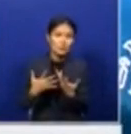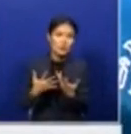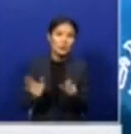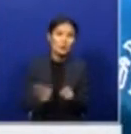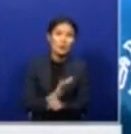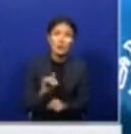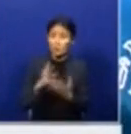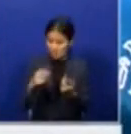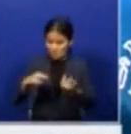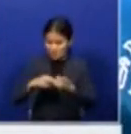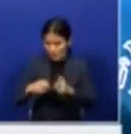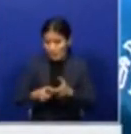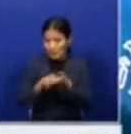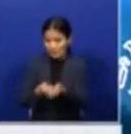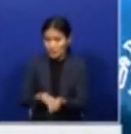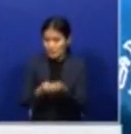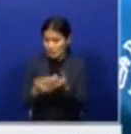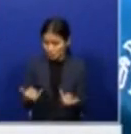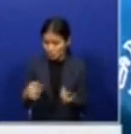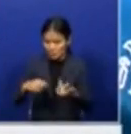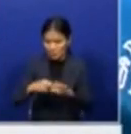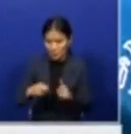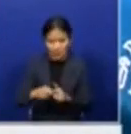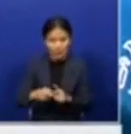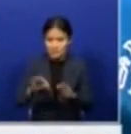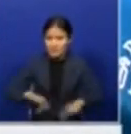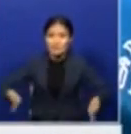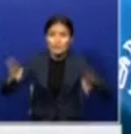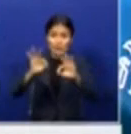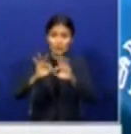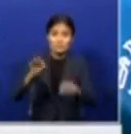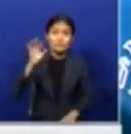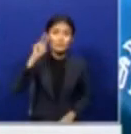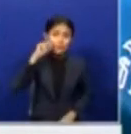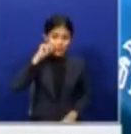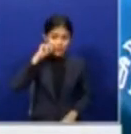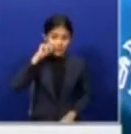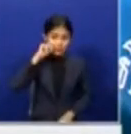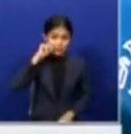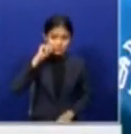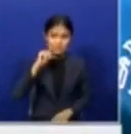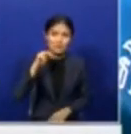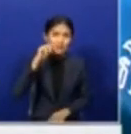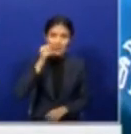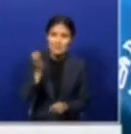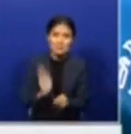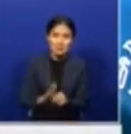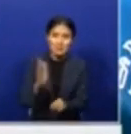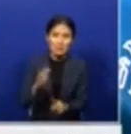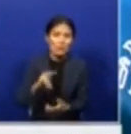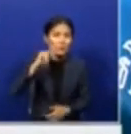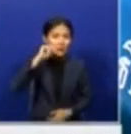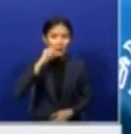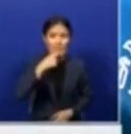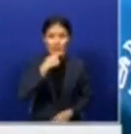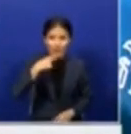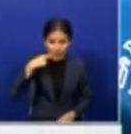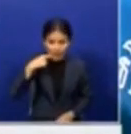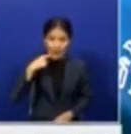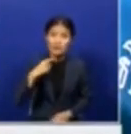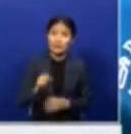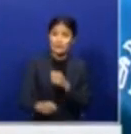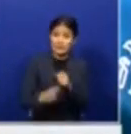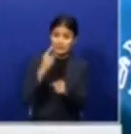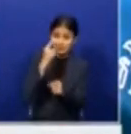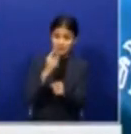หญ่ภาคเกษตรตอนนี้ก็คือเรื่องของน้ำนะครับในแต่ละปีเนี่ยเรามีน้ำที่เป็นน้ำจืดน